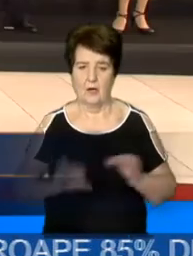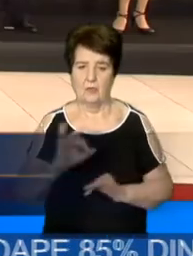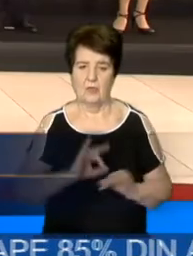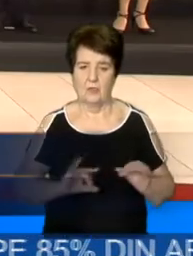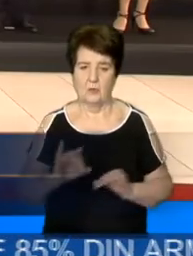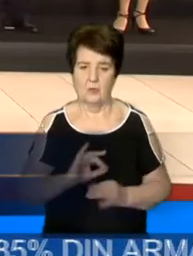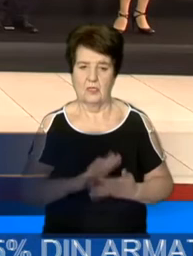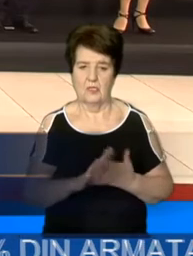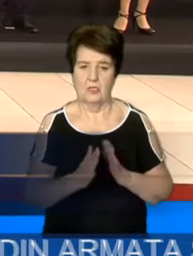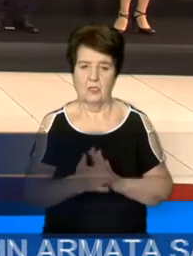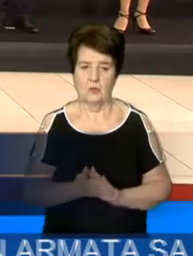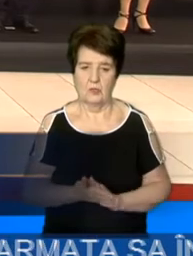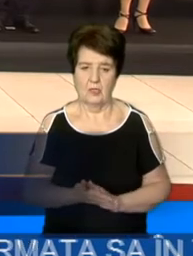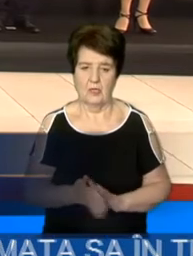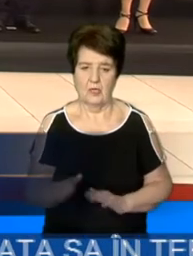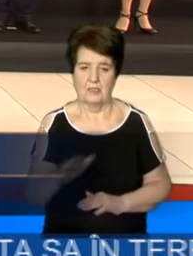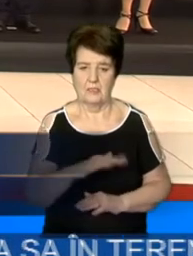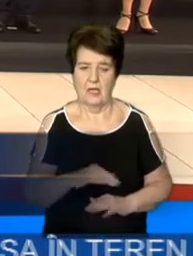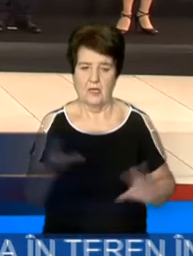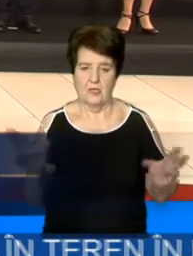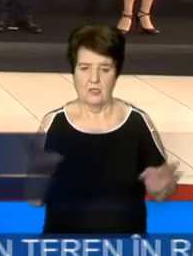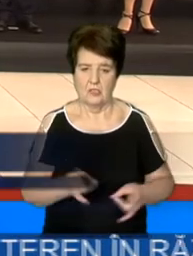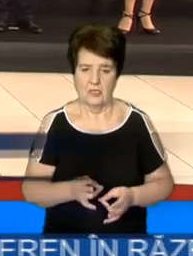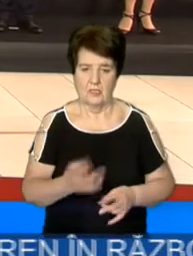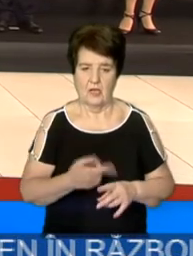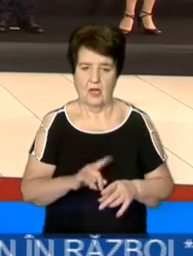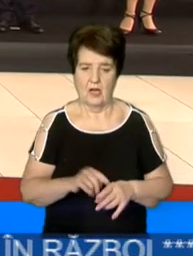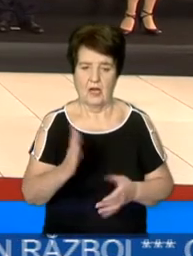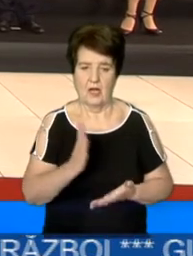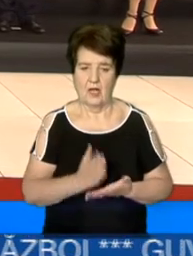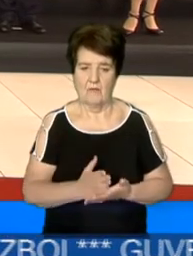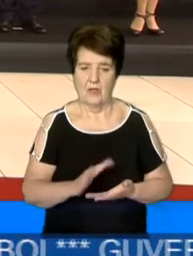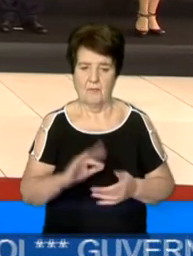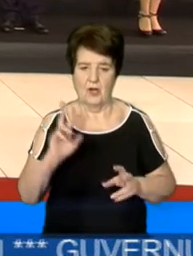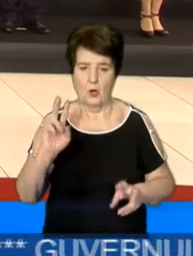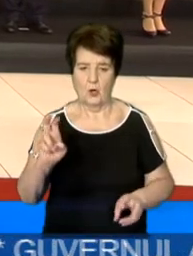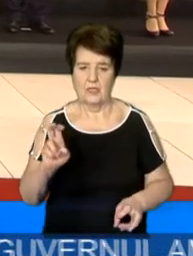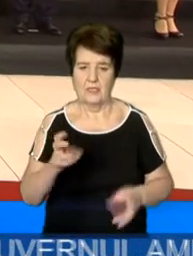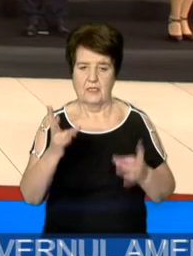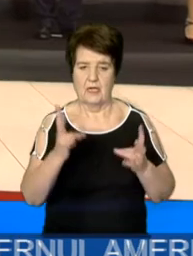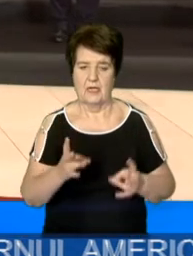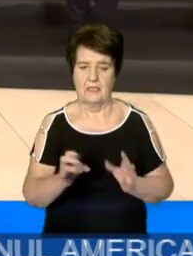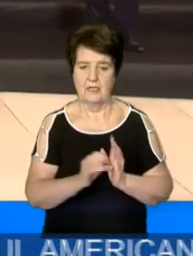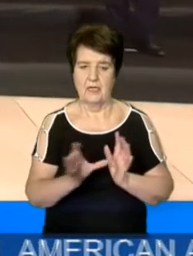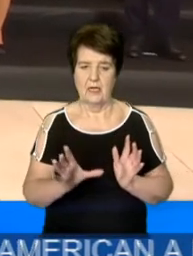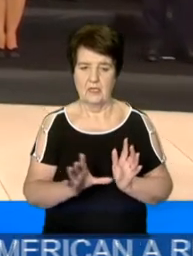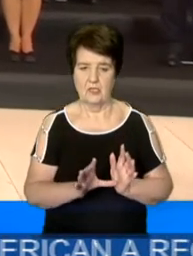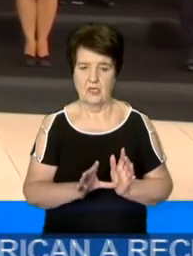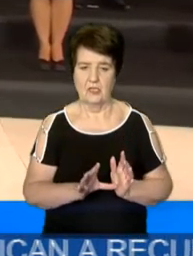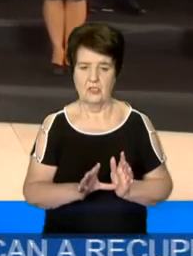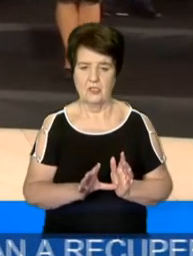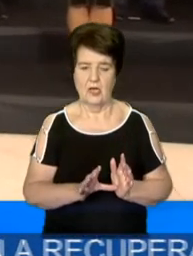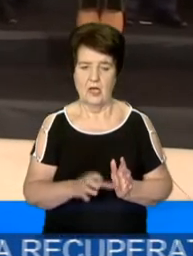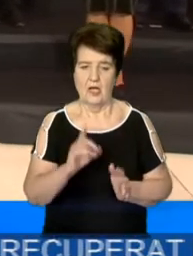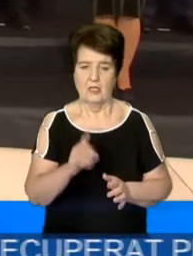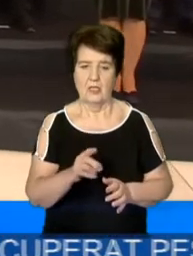despre situația din teren și despre necesitățile pe care le avem, mai ales în contextul crizei energetice. Mesajul